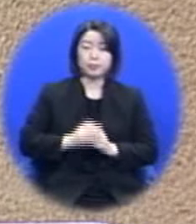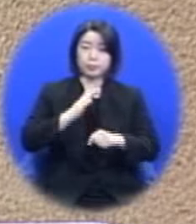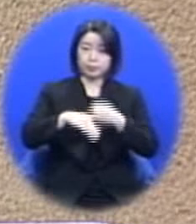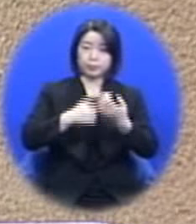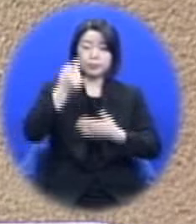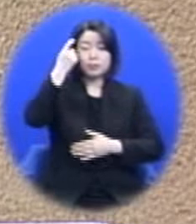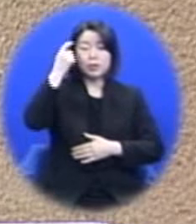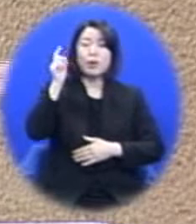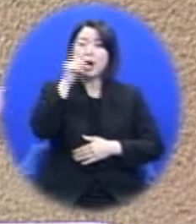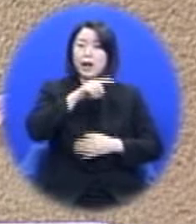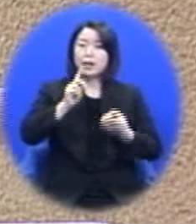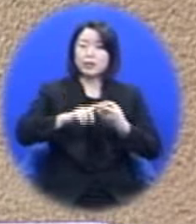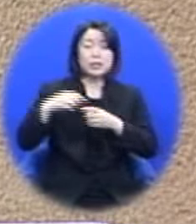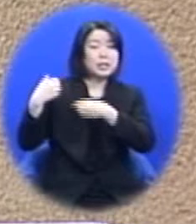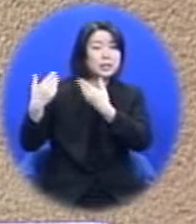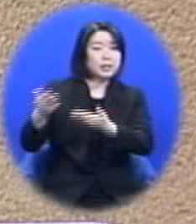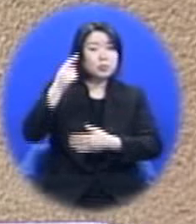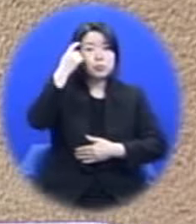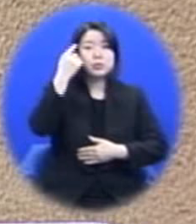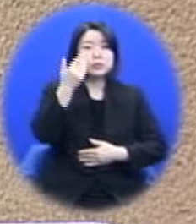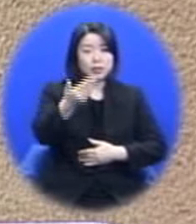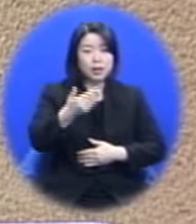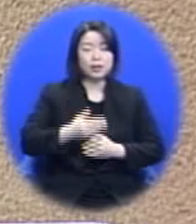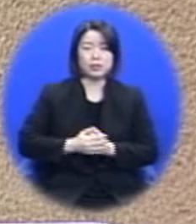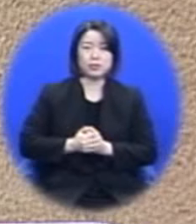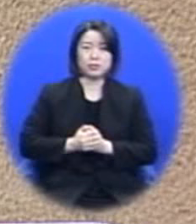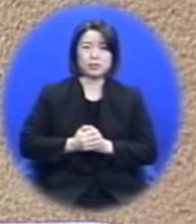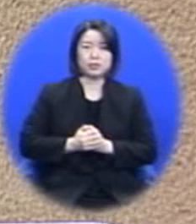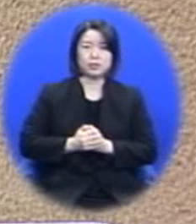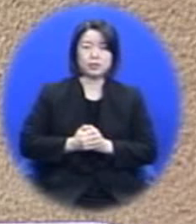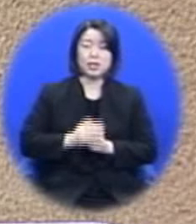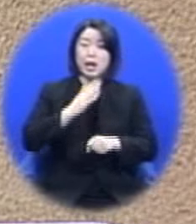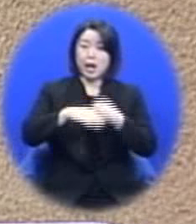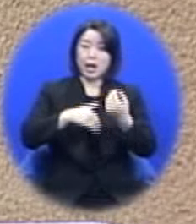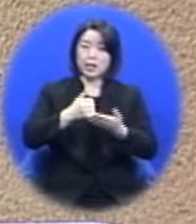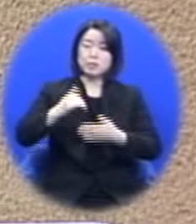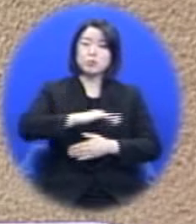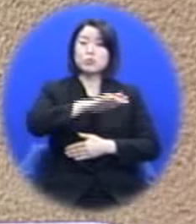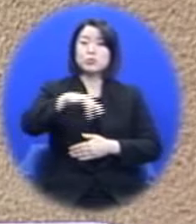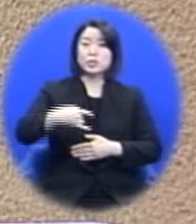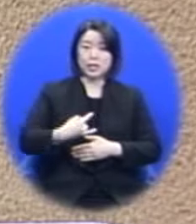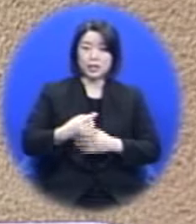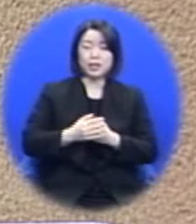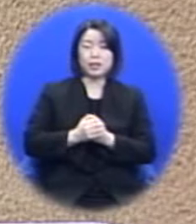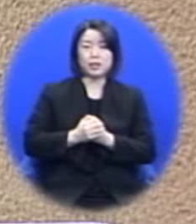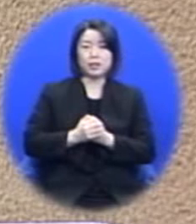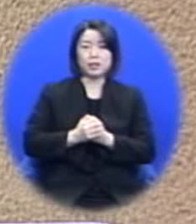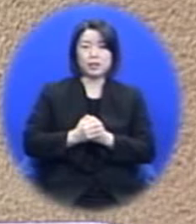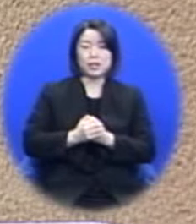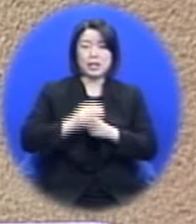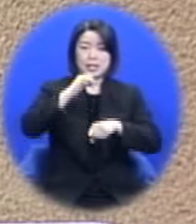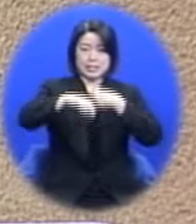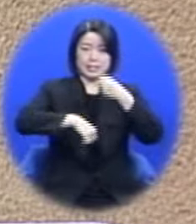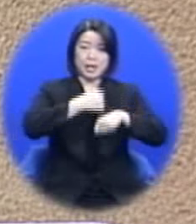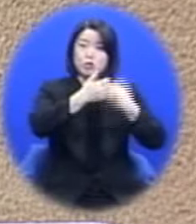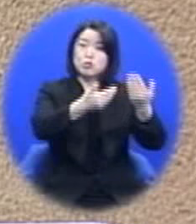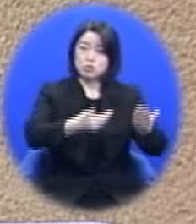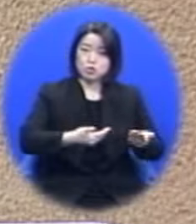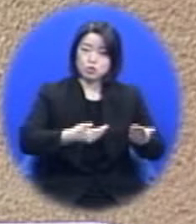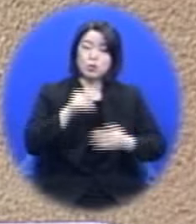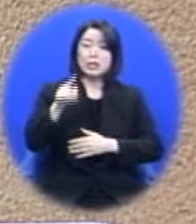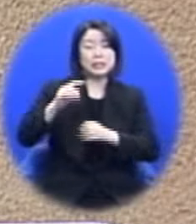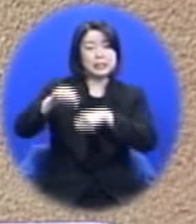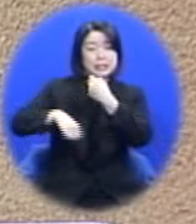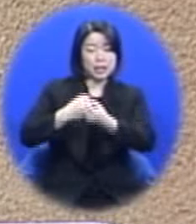하나님이 왜 악한 것을 그냥 내버려 두시는 걸까? 하나님은 우리에게 자유를 주시고 그